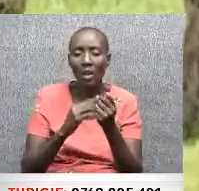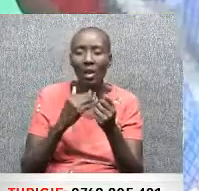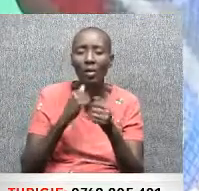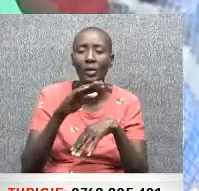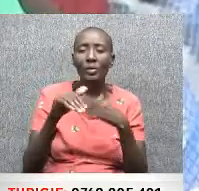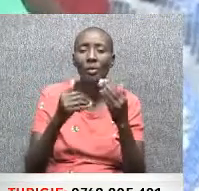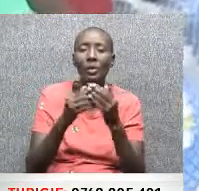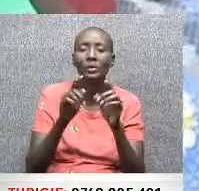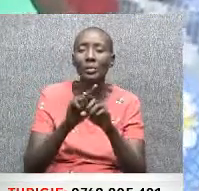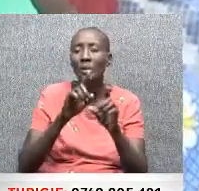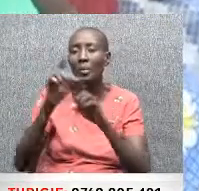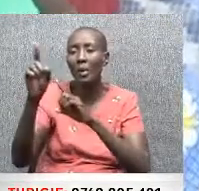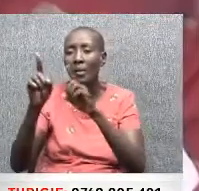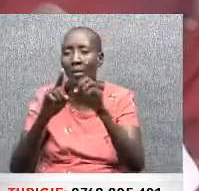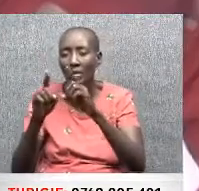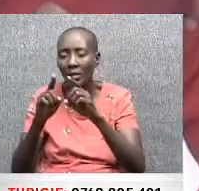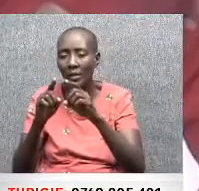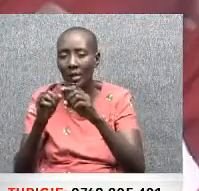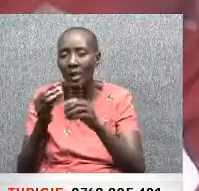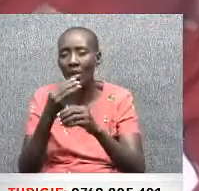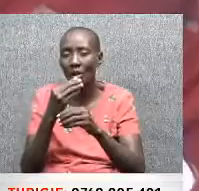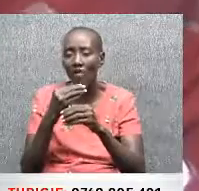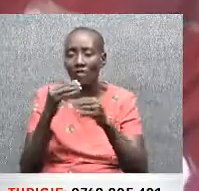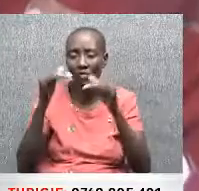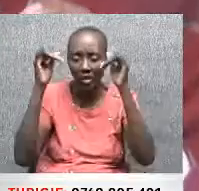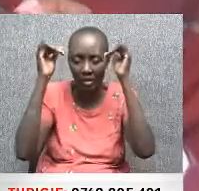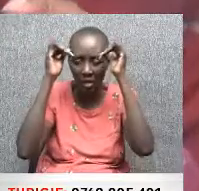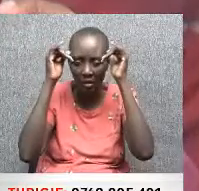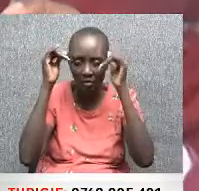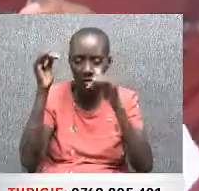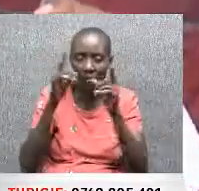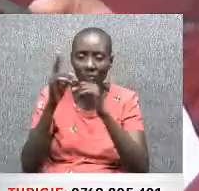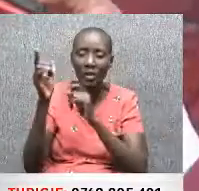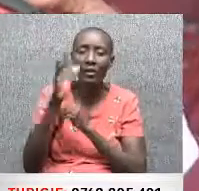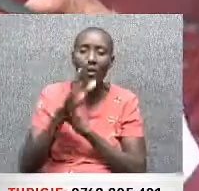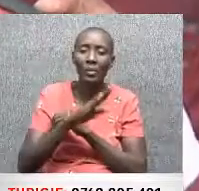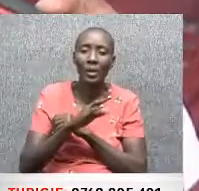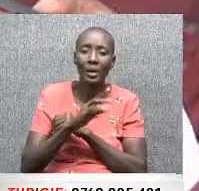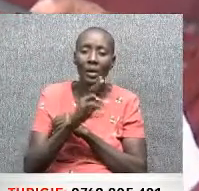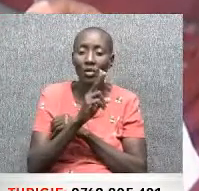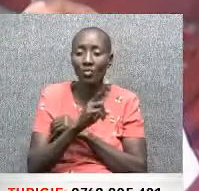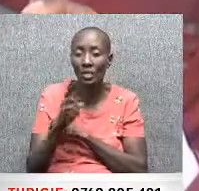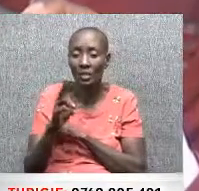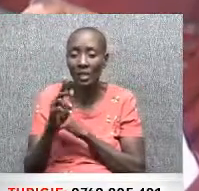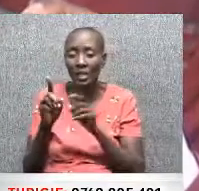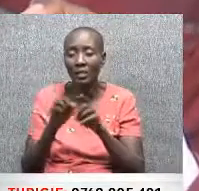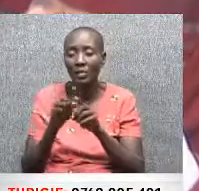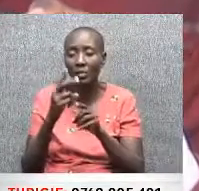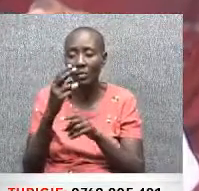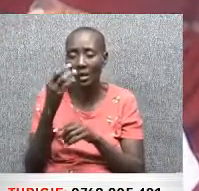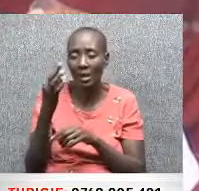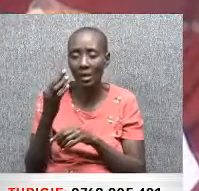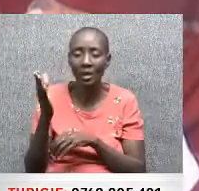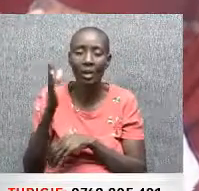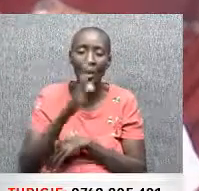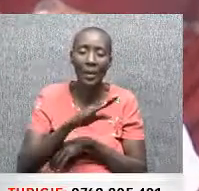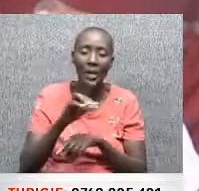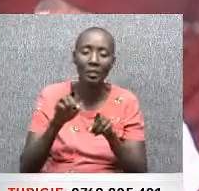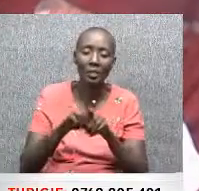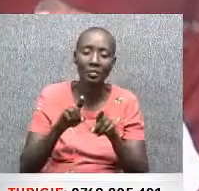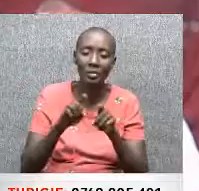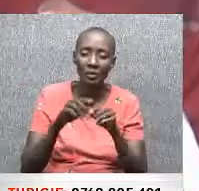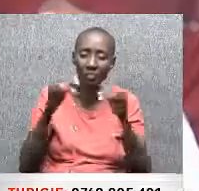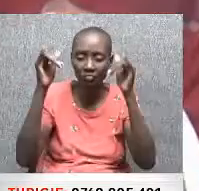manyumbani ili kuhesabiwa. 22nd leo na kesho watu wanarudi nyumbani, hata ngombe inakuja. Tunafunga